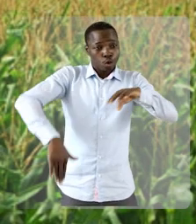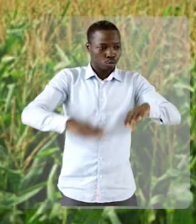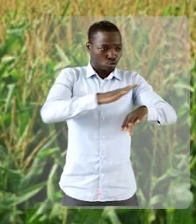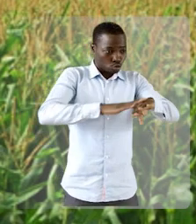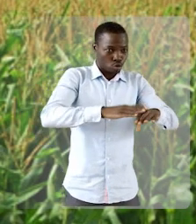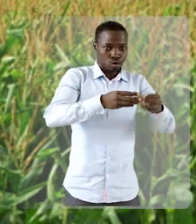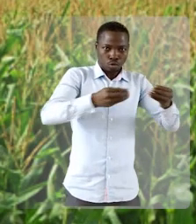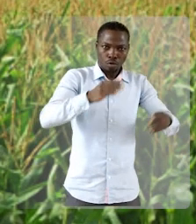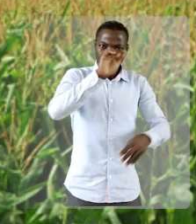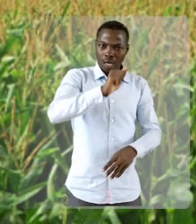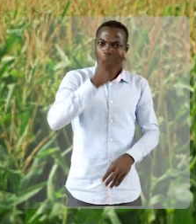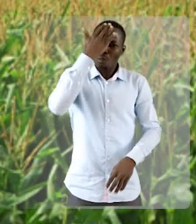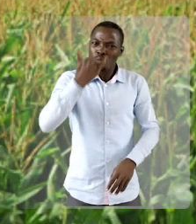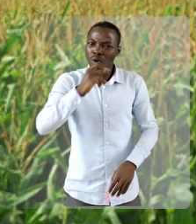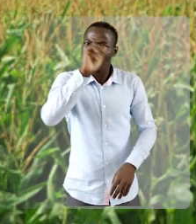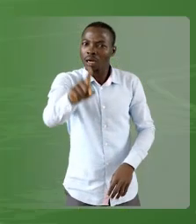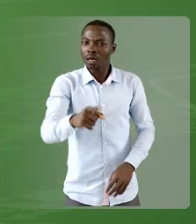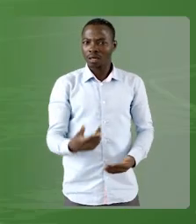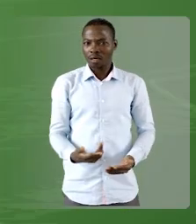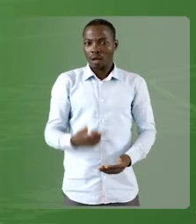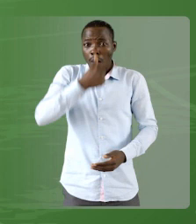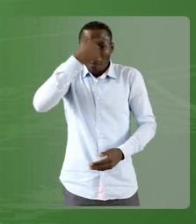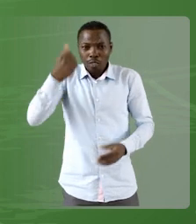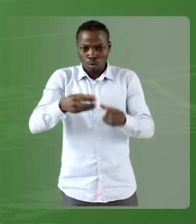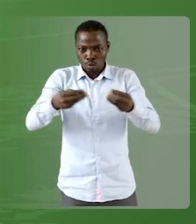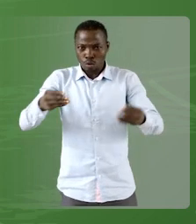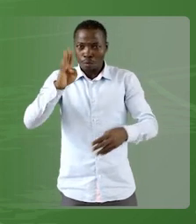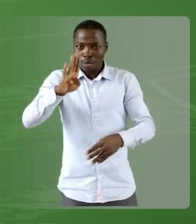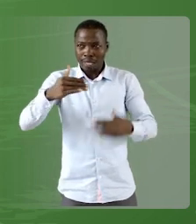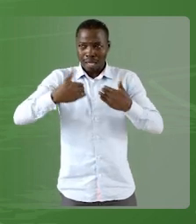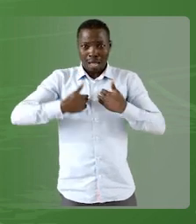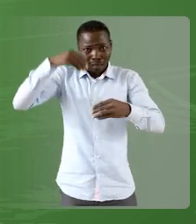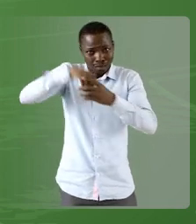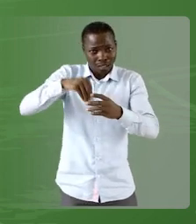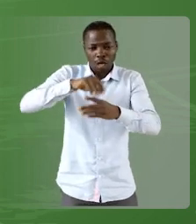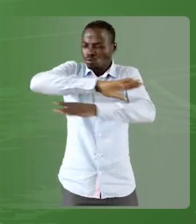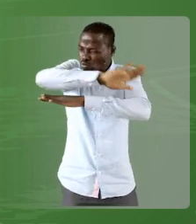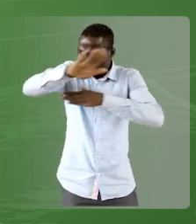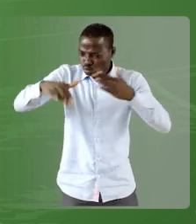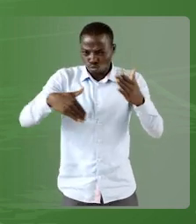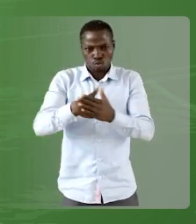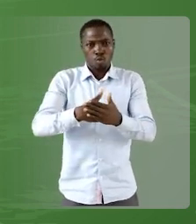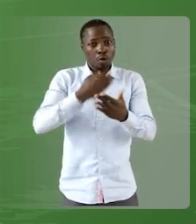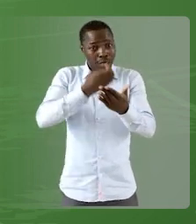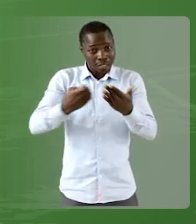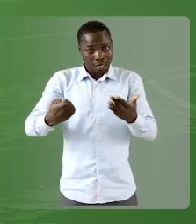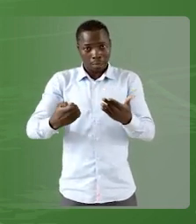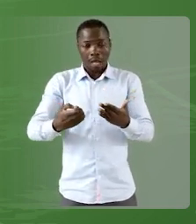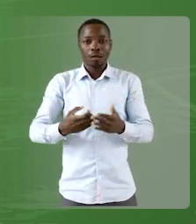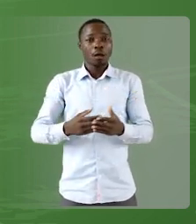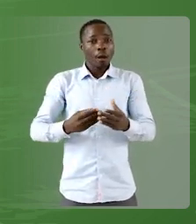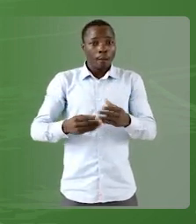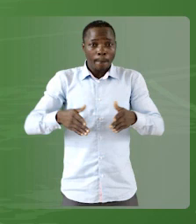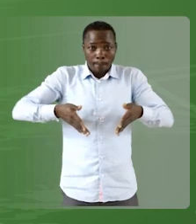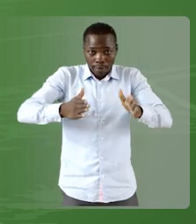Pourquoi? Parce que le sol B renferme tous les éléments permettant le développement normal d'une plante. Ainsi